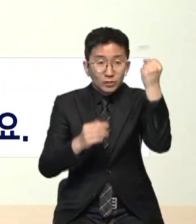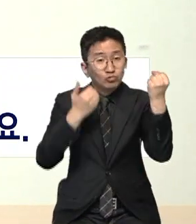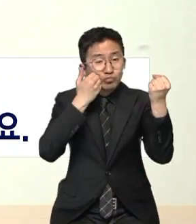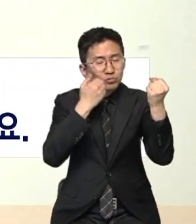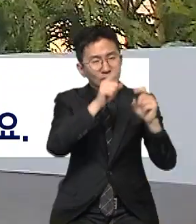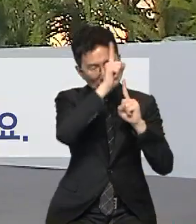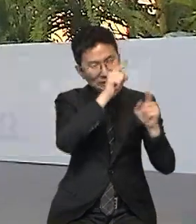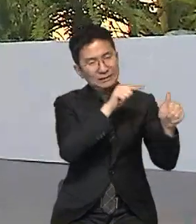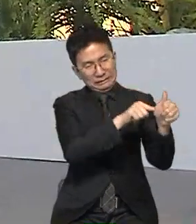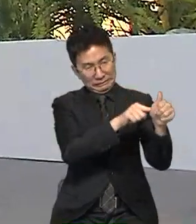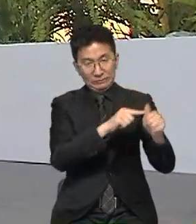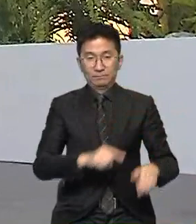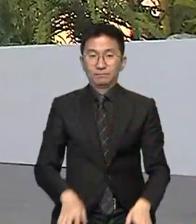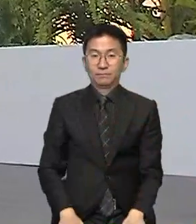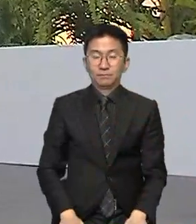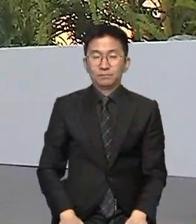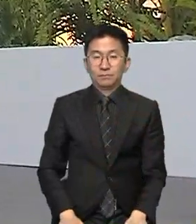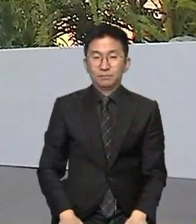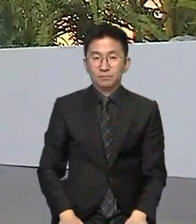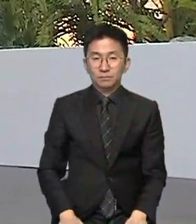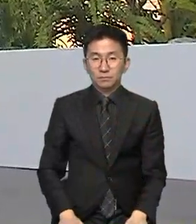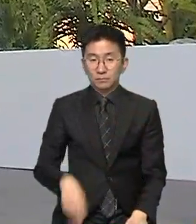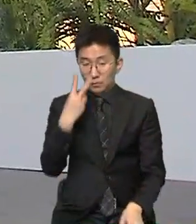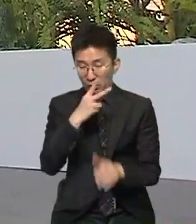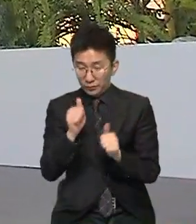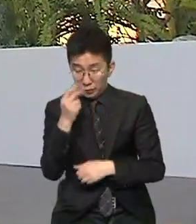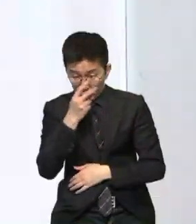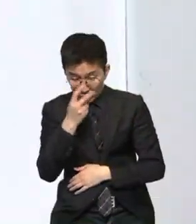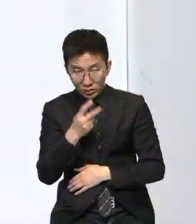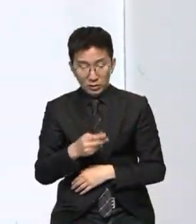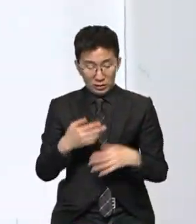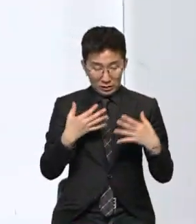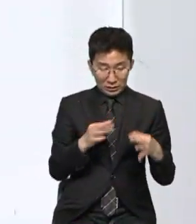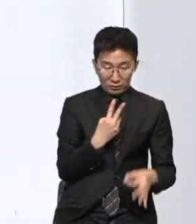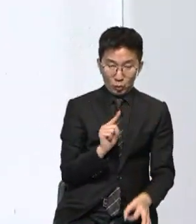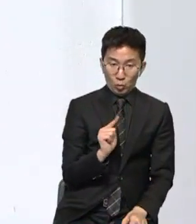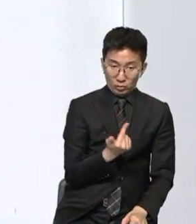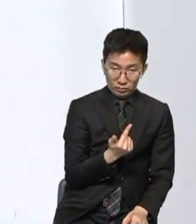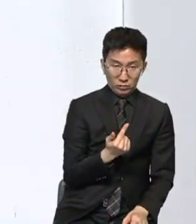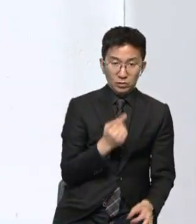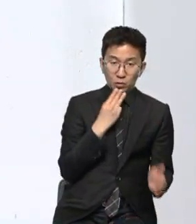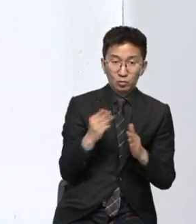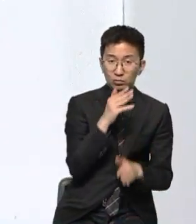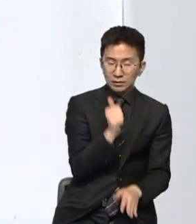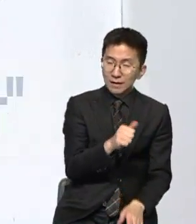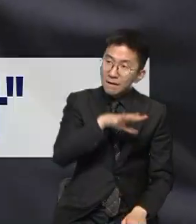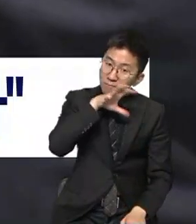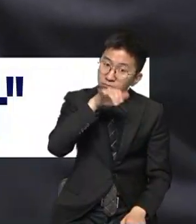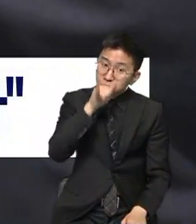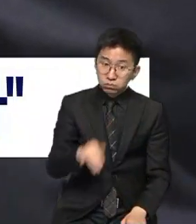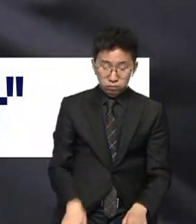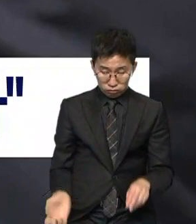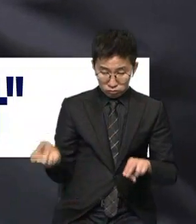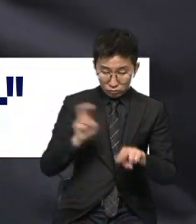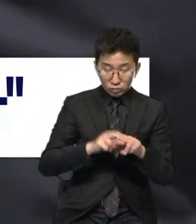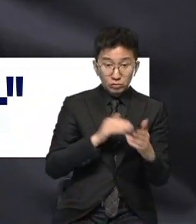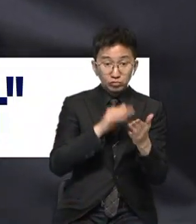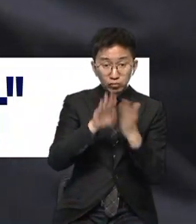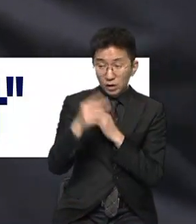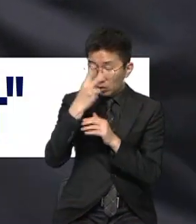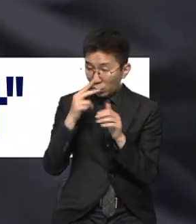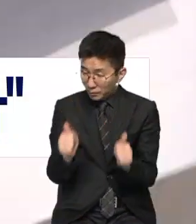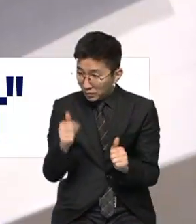몸통은 이재명이고요. 검찰의 압수수색에 김동연 경기도지사는 강하게 반발했습니다. 자신의 취임 이후 검경의